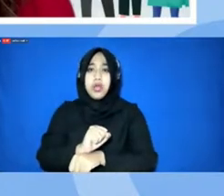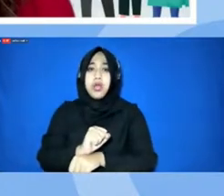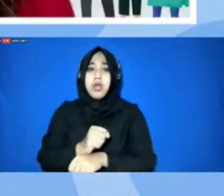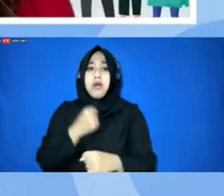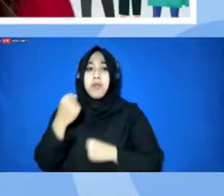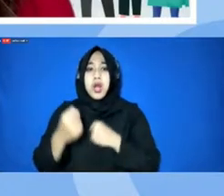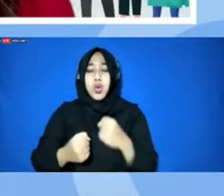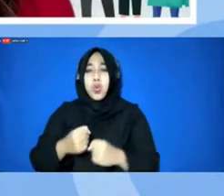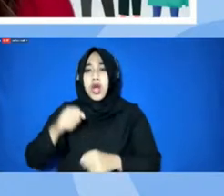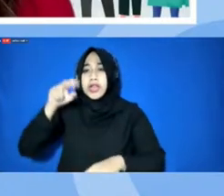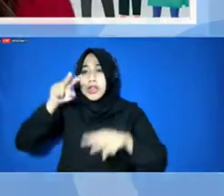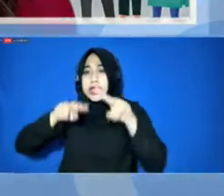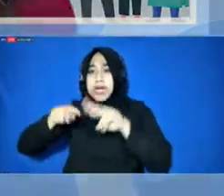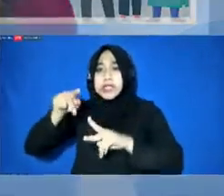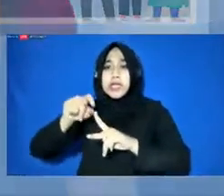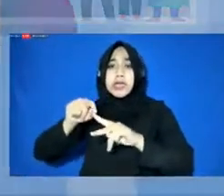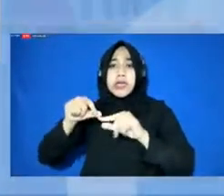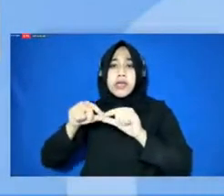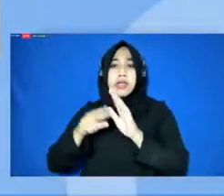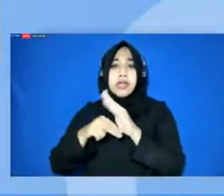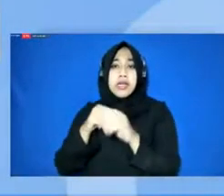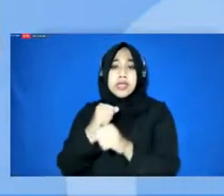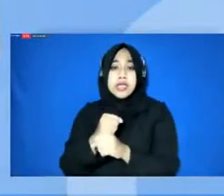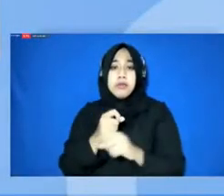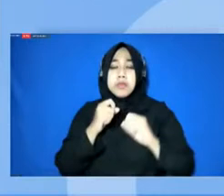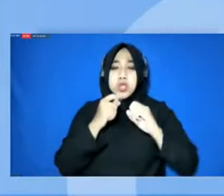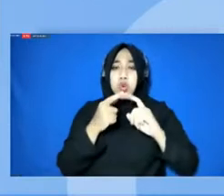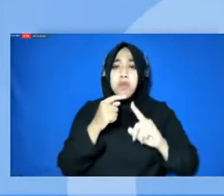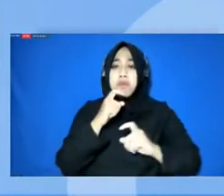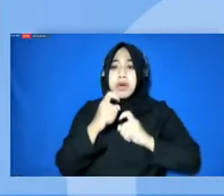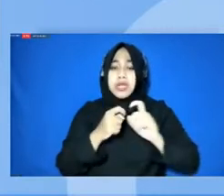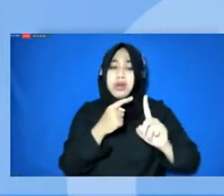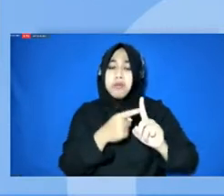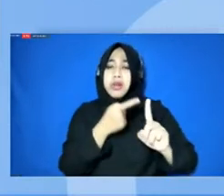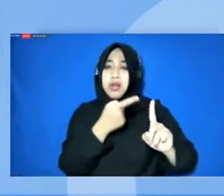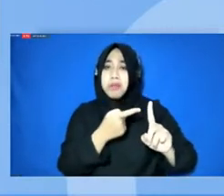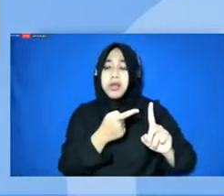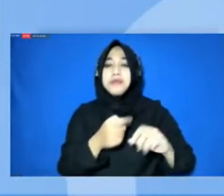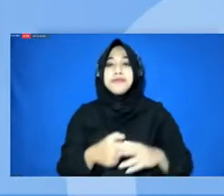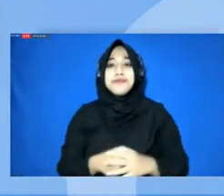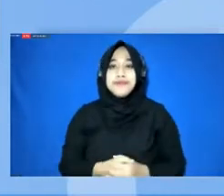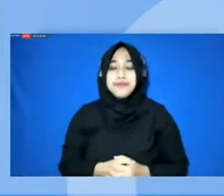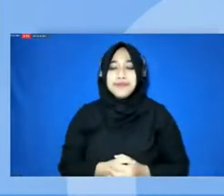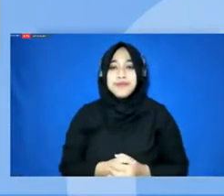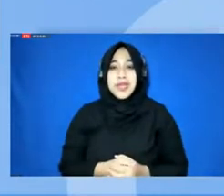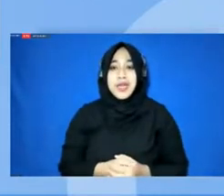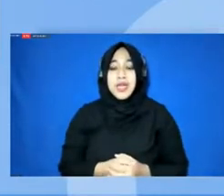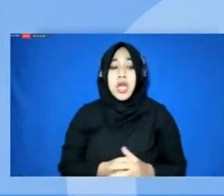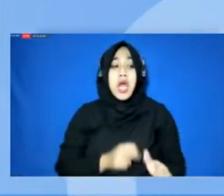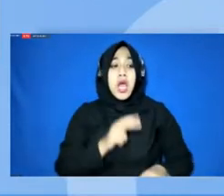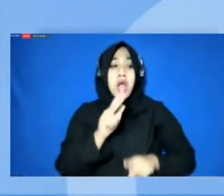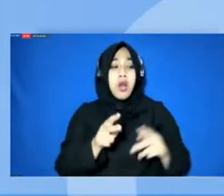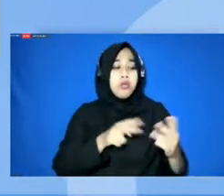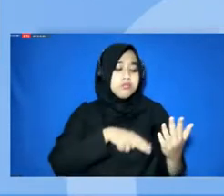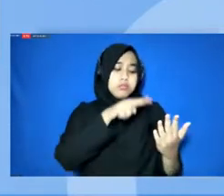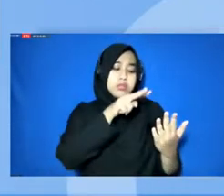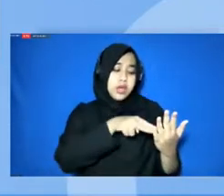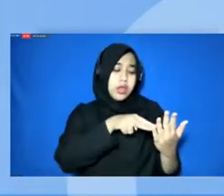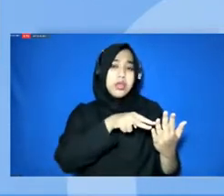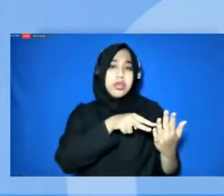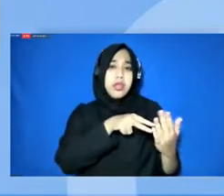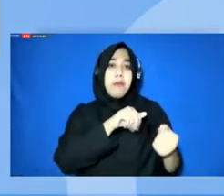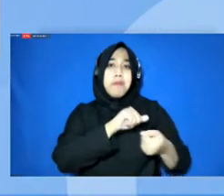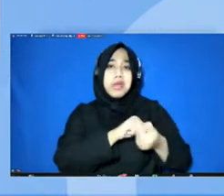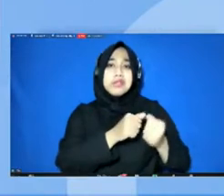ya. Tapi untuk menjawab pertanyaan yang pertama tadi dari Mbak Yohana, memang kalau kita lihat permasalahan